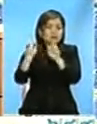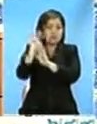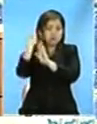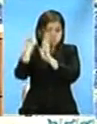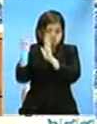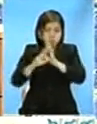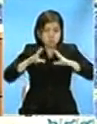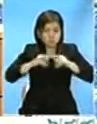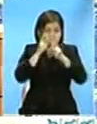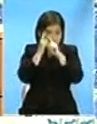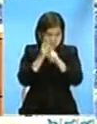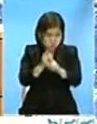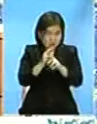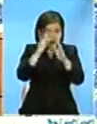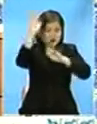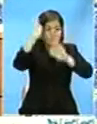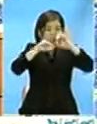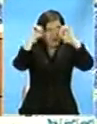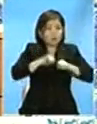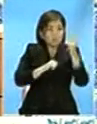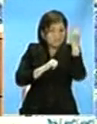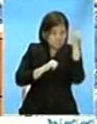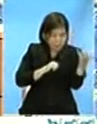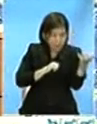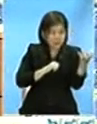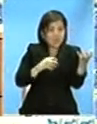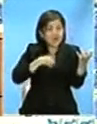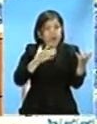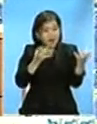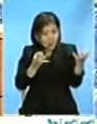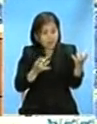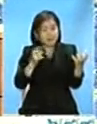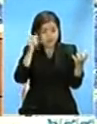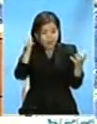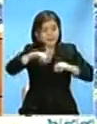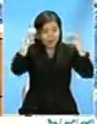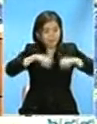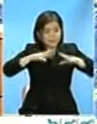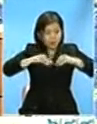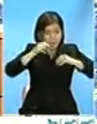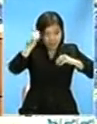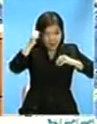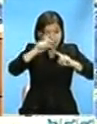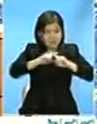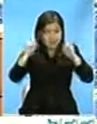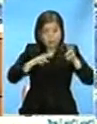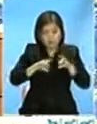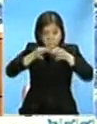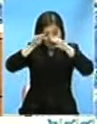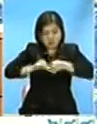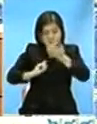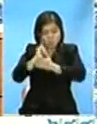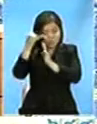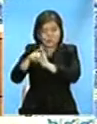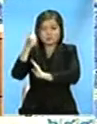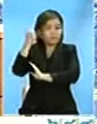ลกก็ยอมรับอย่างนั้นครับเสียงข้างมากสะท้อนความต้องการได้แต่เสียงข้างมากตัดสินผิดตัดสินถูกไม่ได้